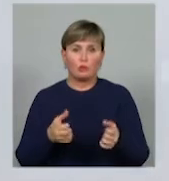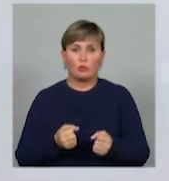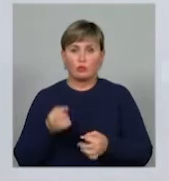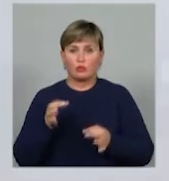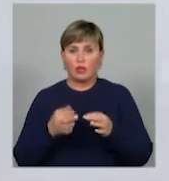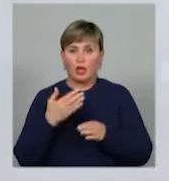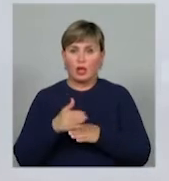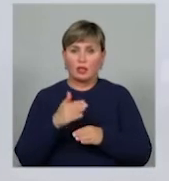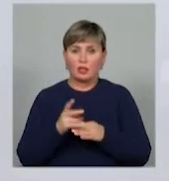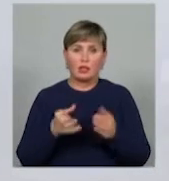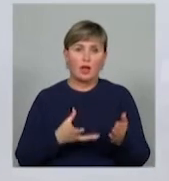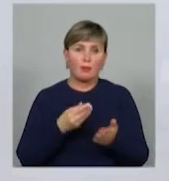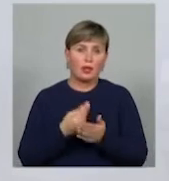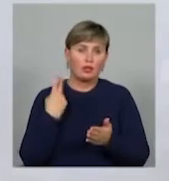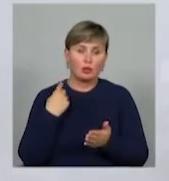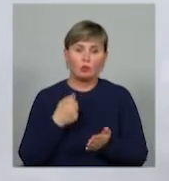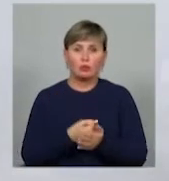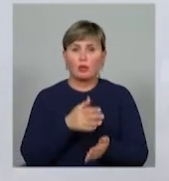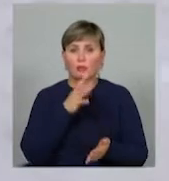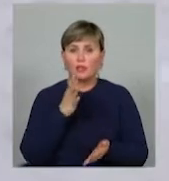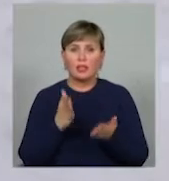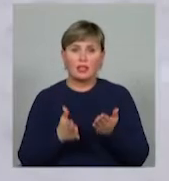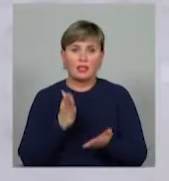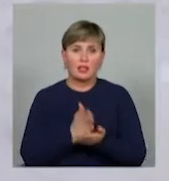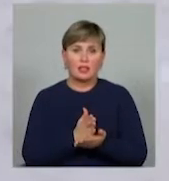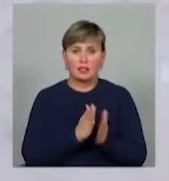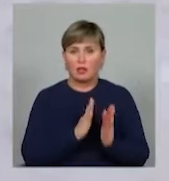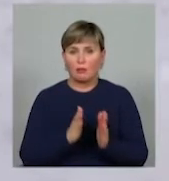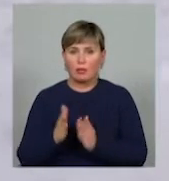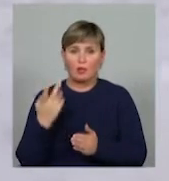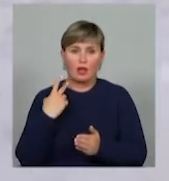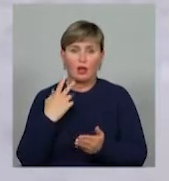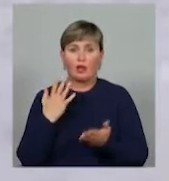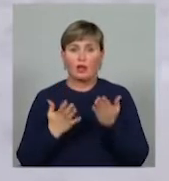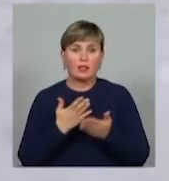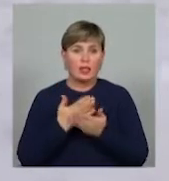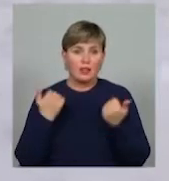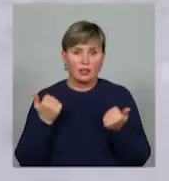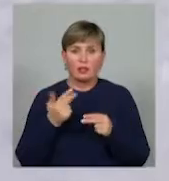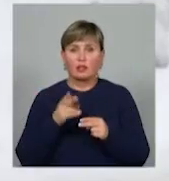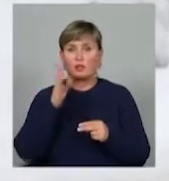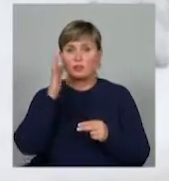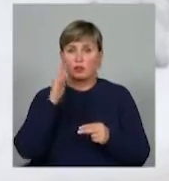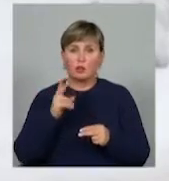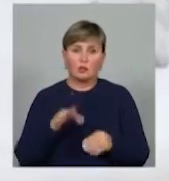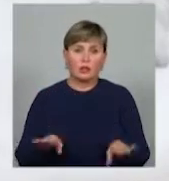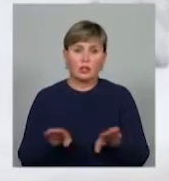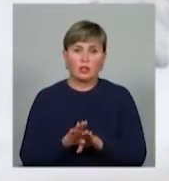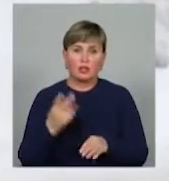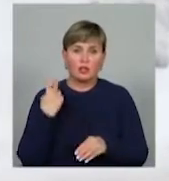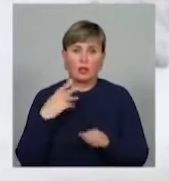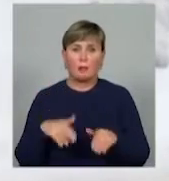рассрочки на оплату долгов до 5 лет если имеется стабильный доход в случае если этого нет как и перспектив по погашению задолженности